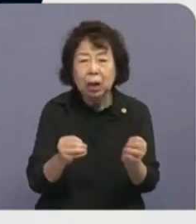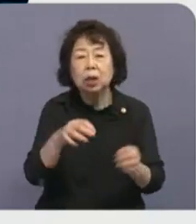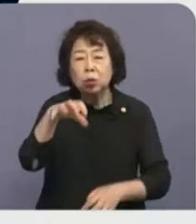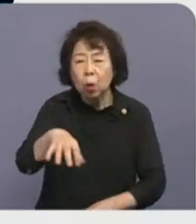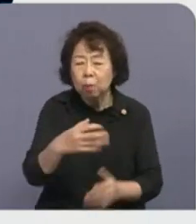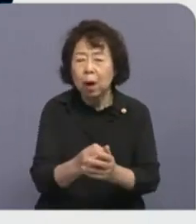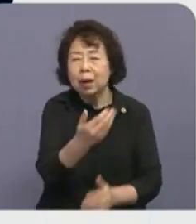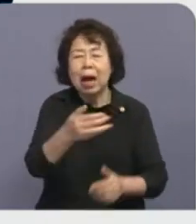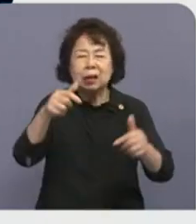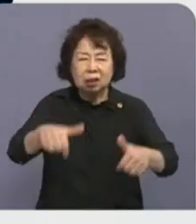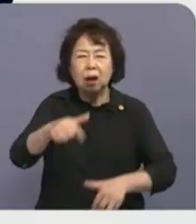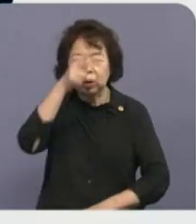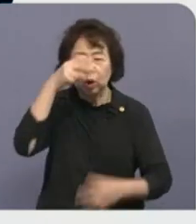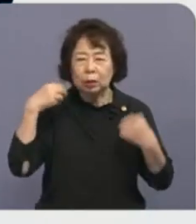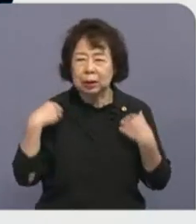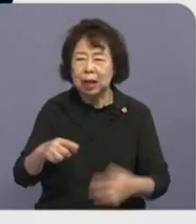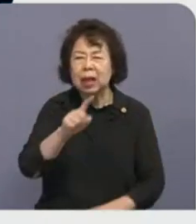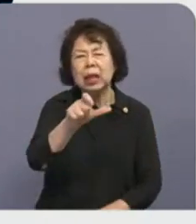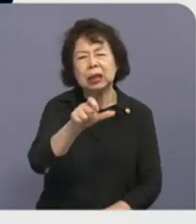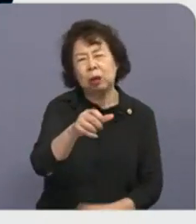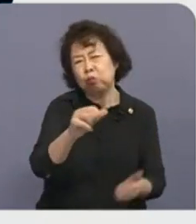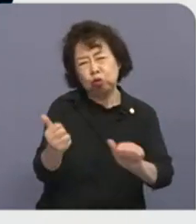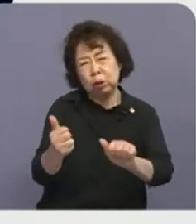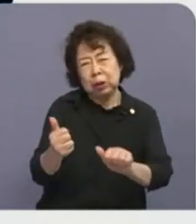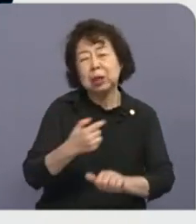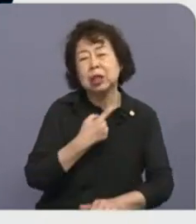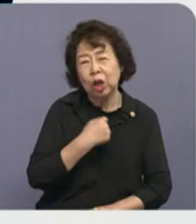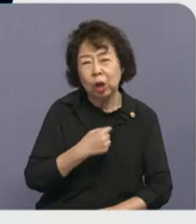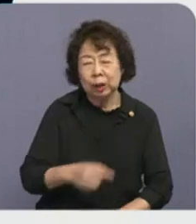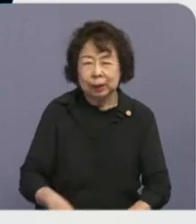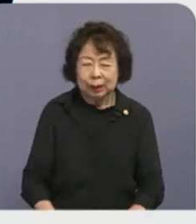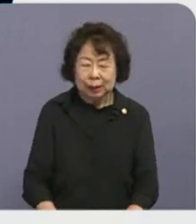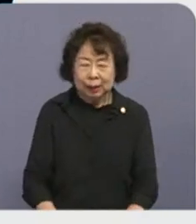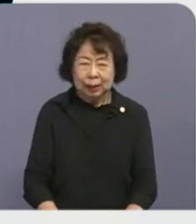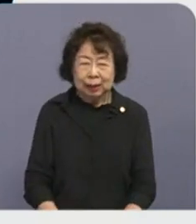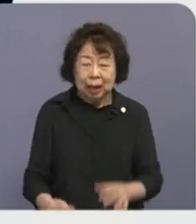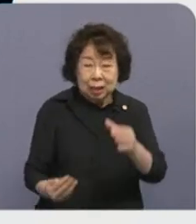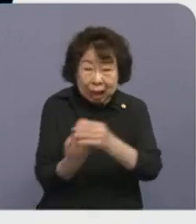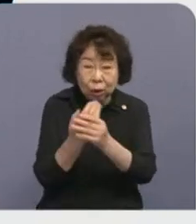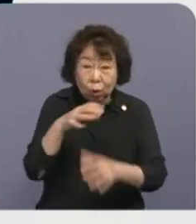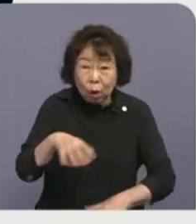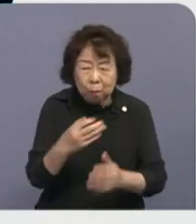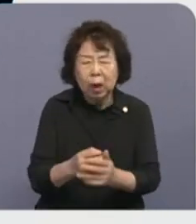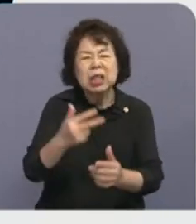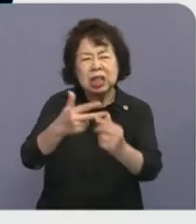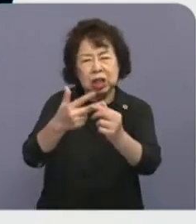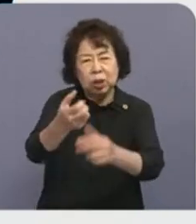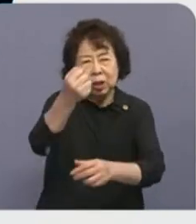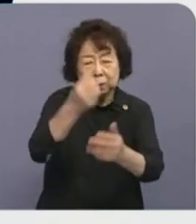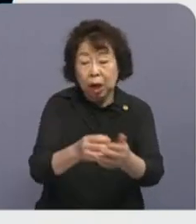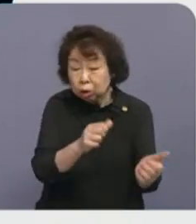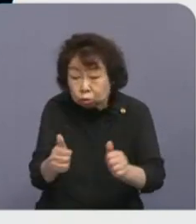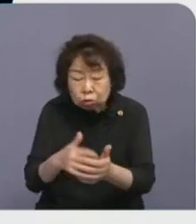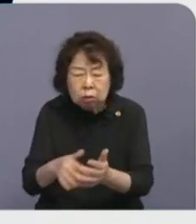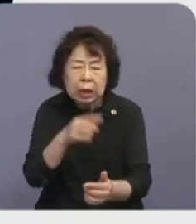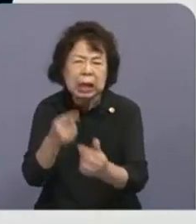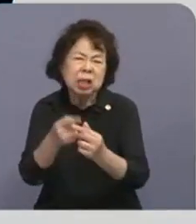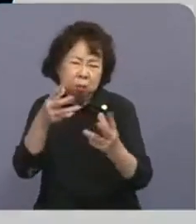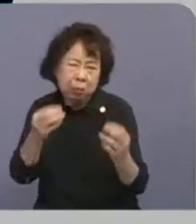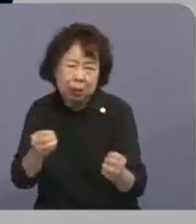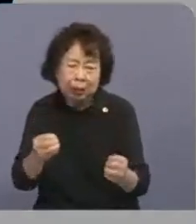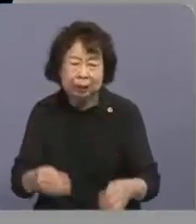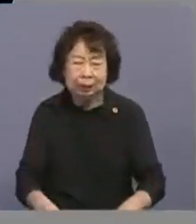곳은 강서 경찰서로 15명이 숨졌습니다. 교통사고 발생 건수는 7이었지만 사망 건수는 가장